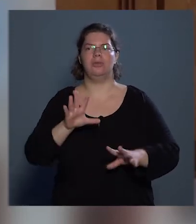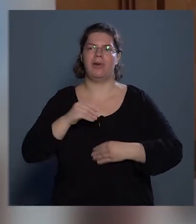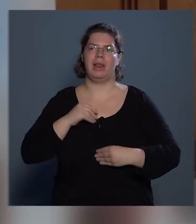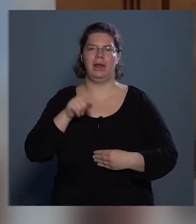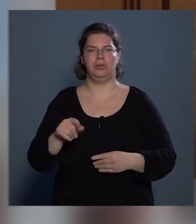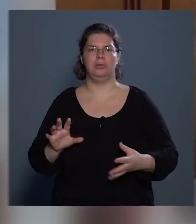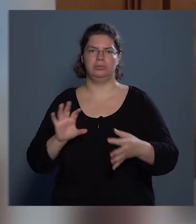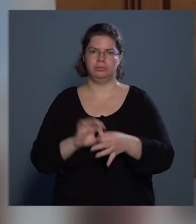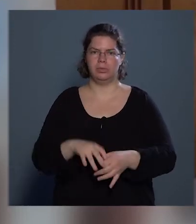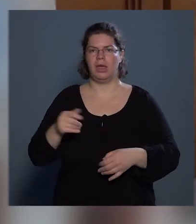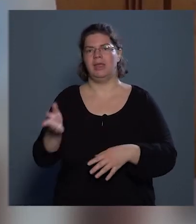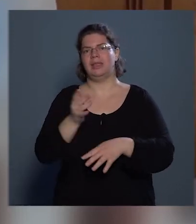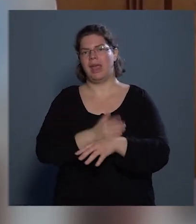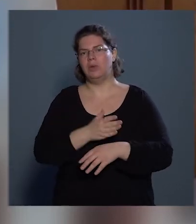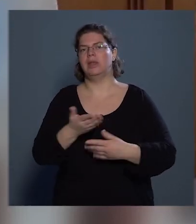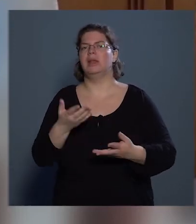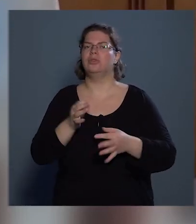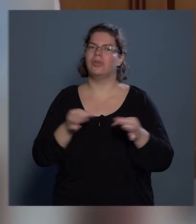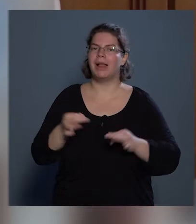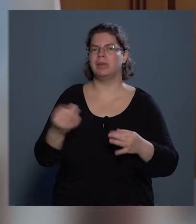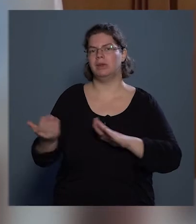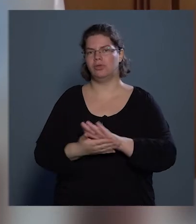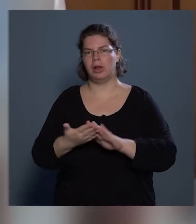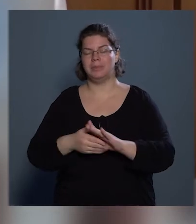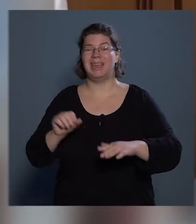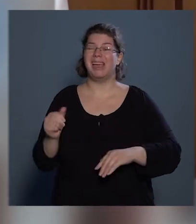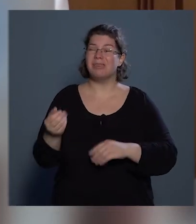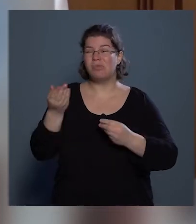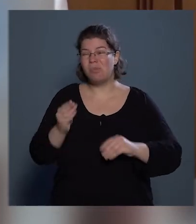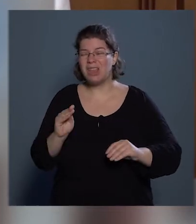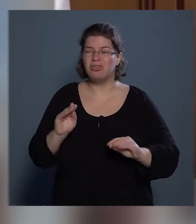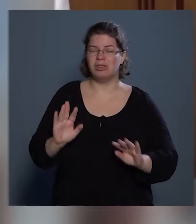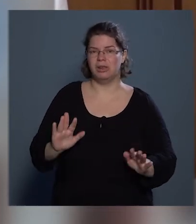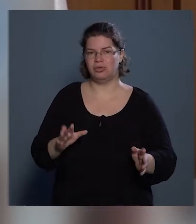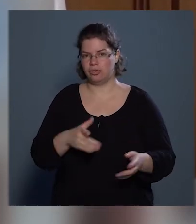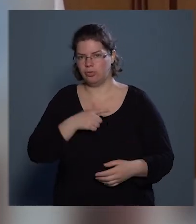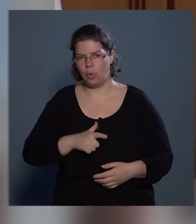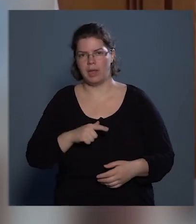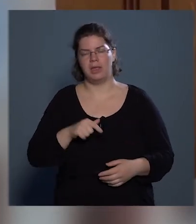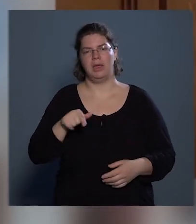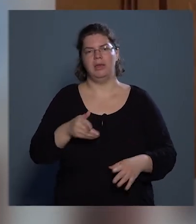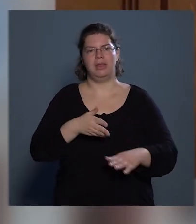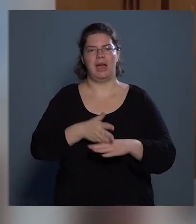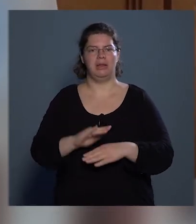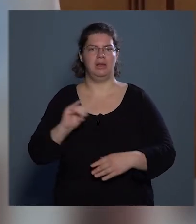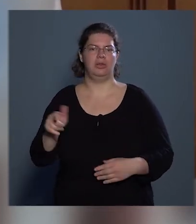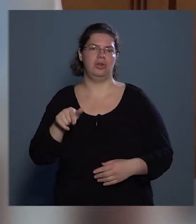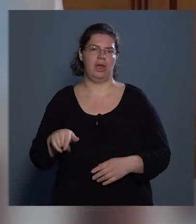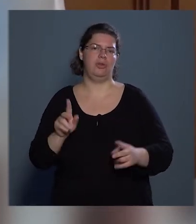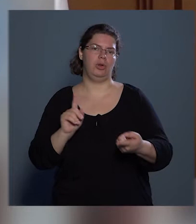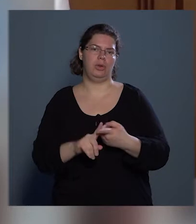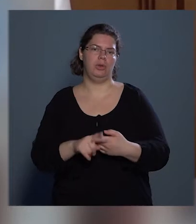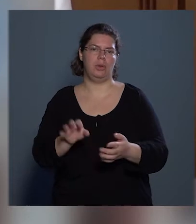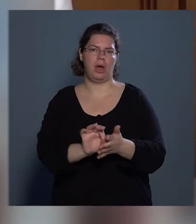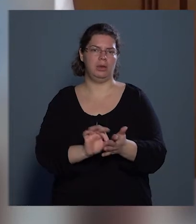előzetes felmérések alapján egy becslésre került sor, az általuk és erre vonatkozó adatot